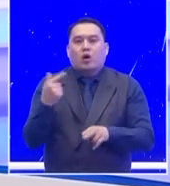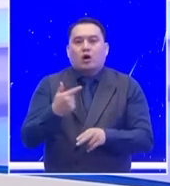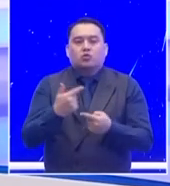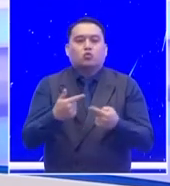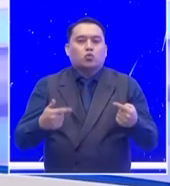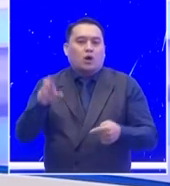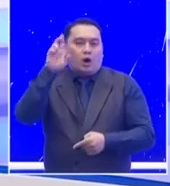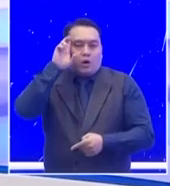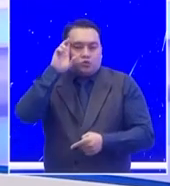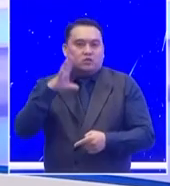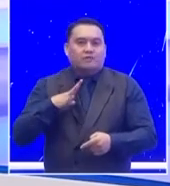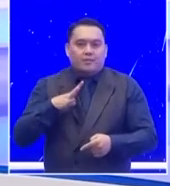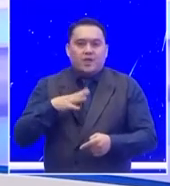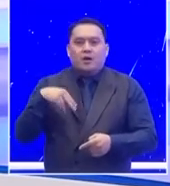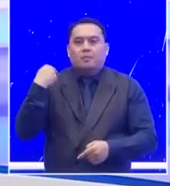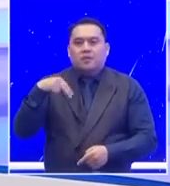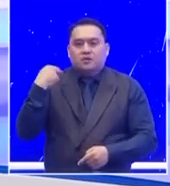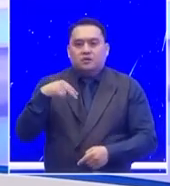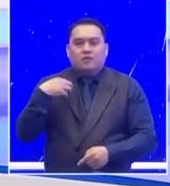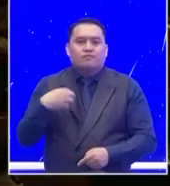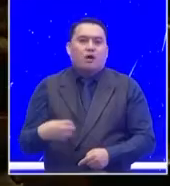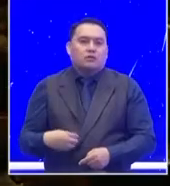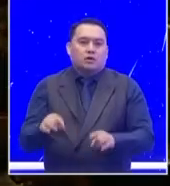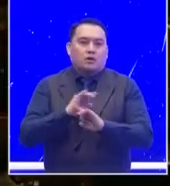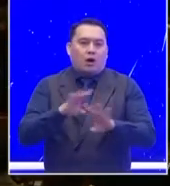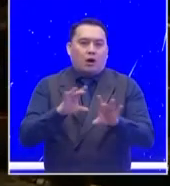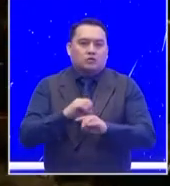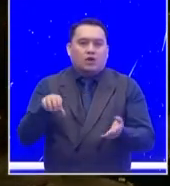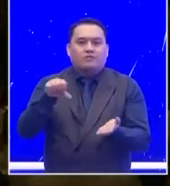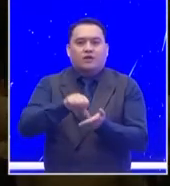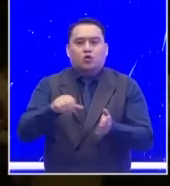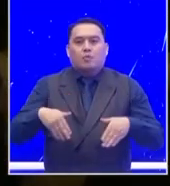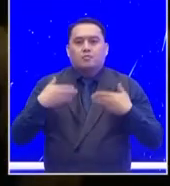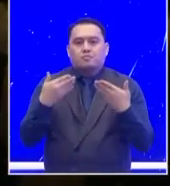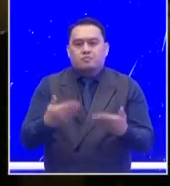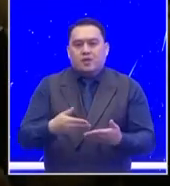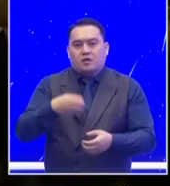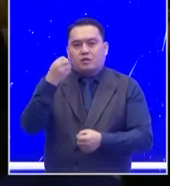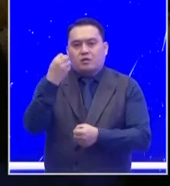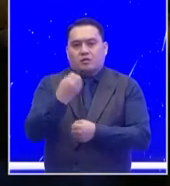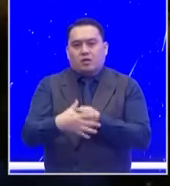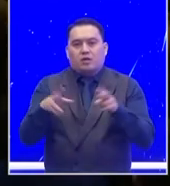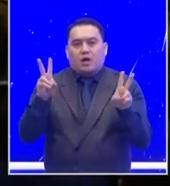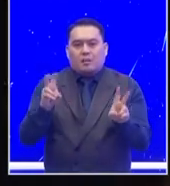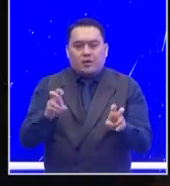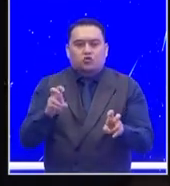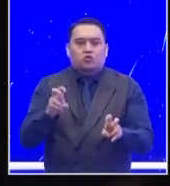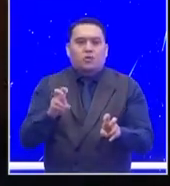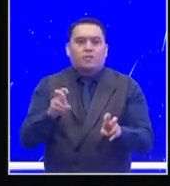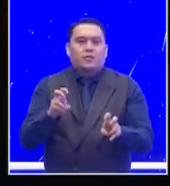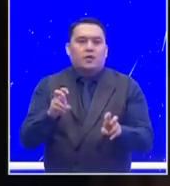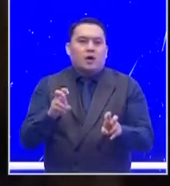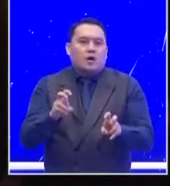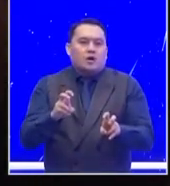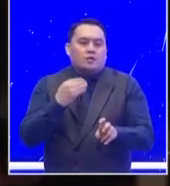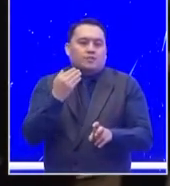других государств. Об этом заявил президент Франции Эммануэль Макрон, выступая с речью по теме ядерного сдерживания в военной школе в Париже.